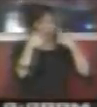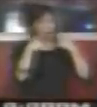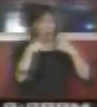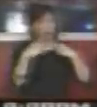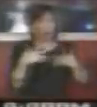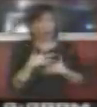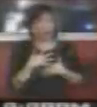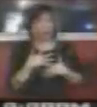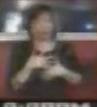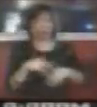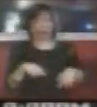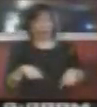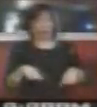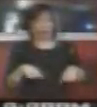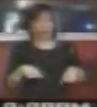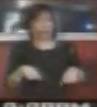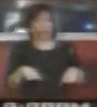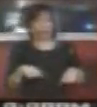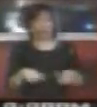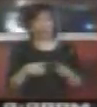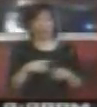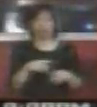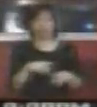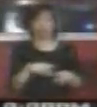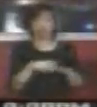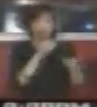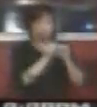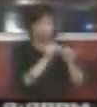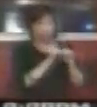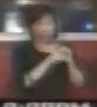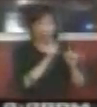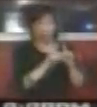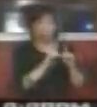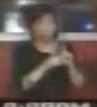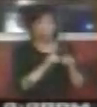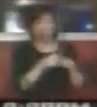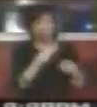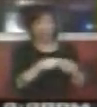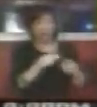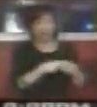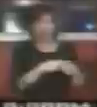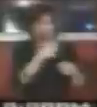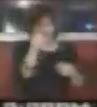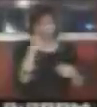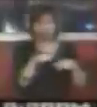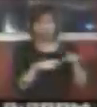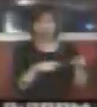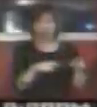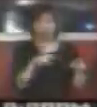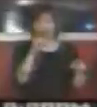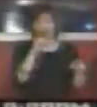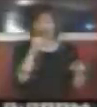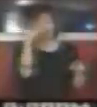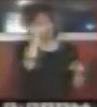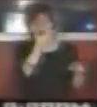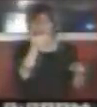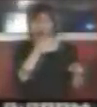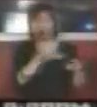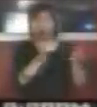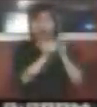PNP, pahirapan ang pakikipag-usap sa suspect dahil langu-umano ito sa alak. Lahat na request niya, maliligo siya.